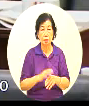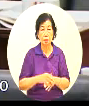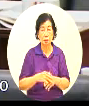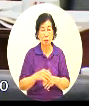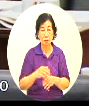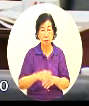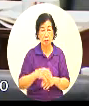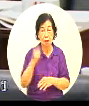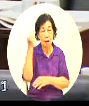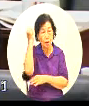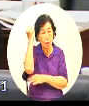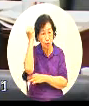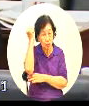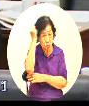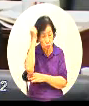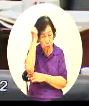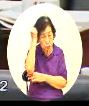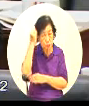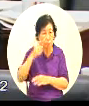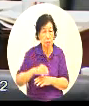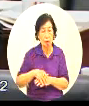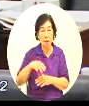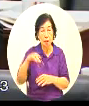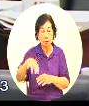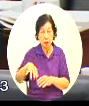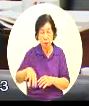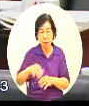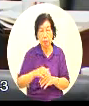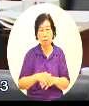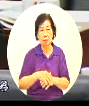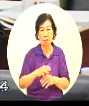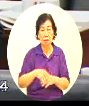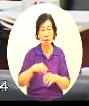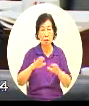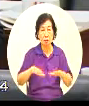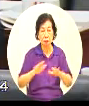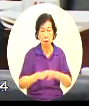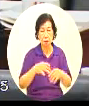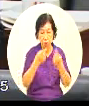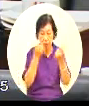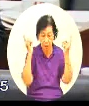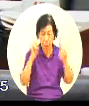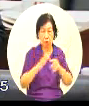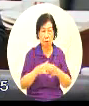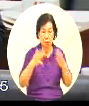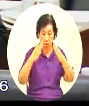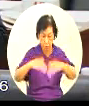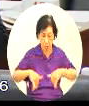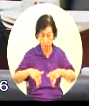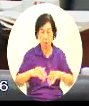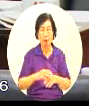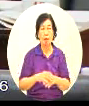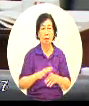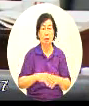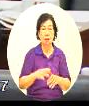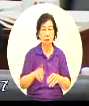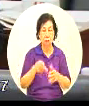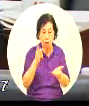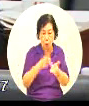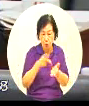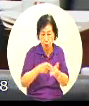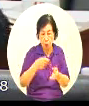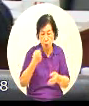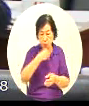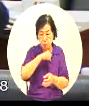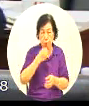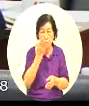伫啊。应该已经倒了，迄块嘛栽藤做诶，迄块好好来利用，来做好，来做自主实